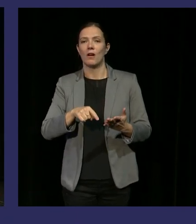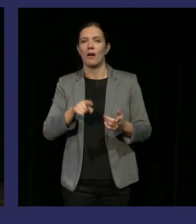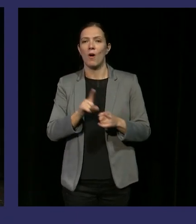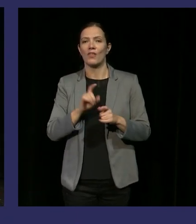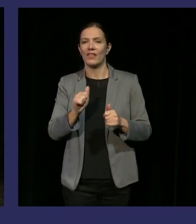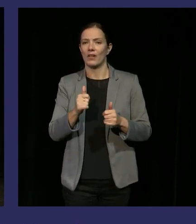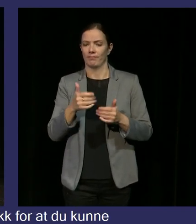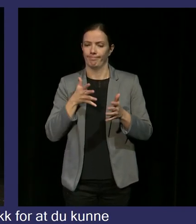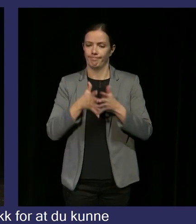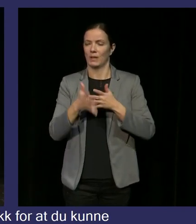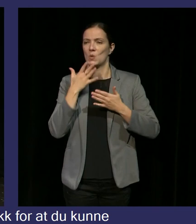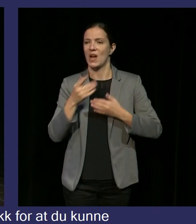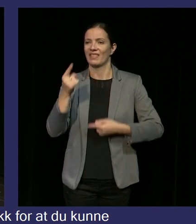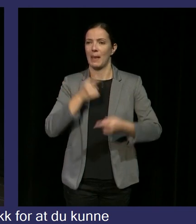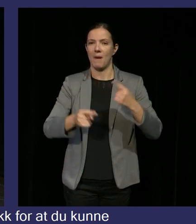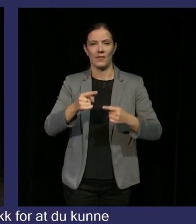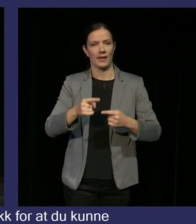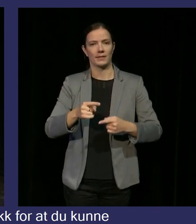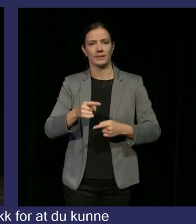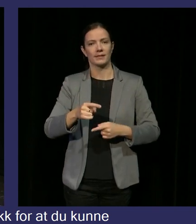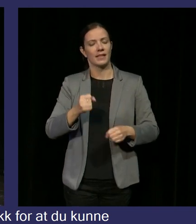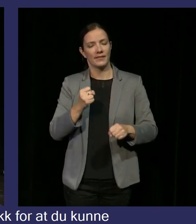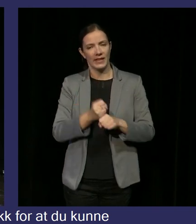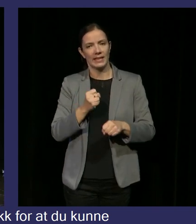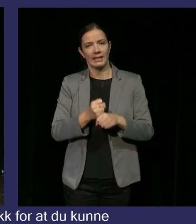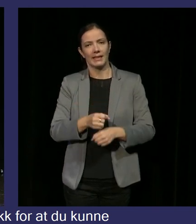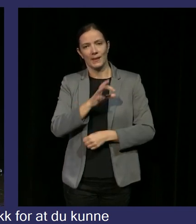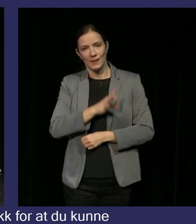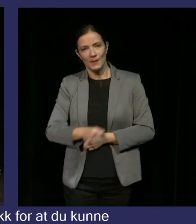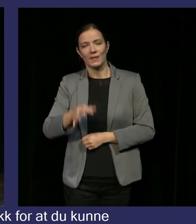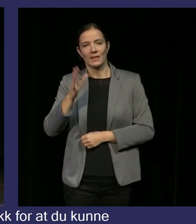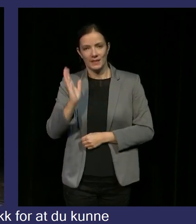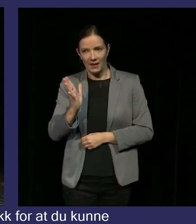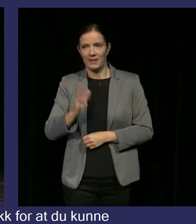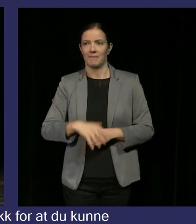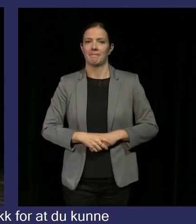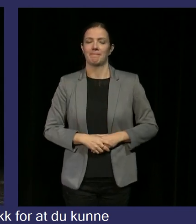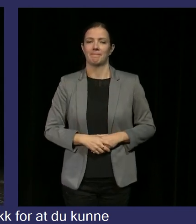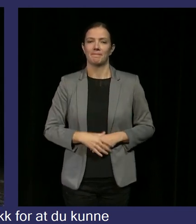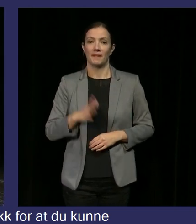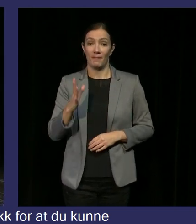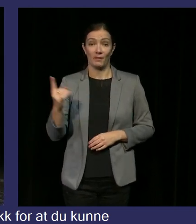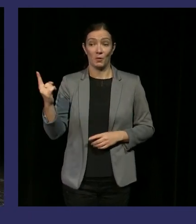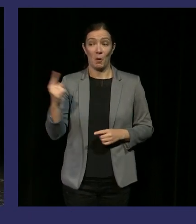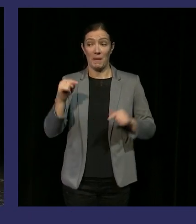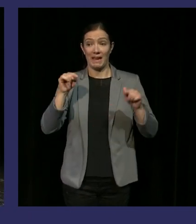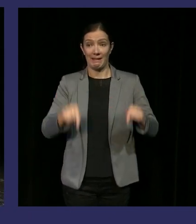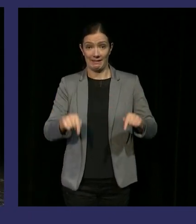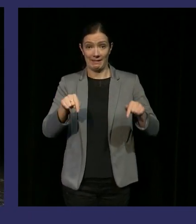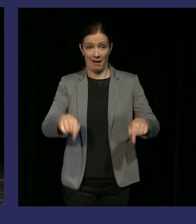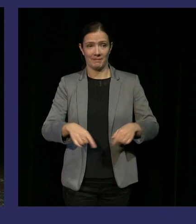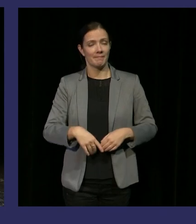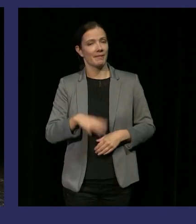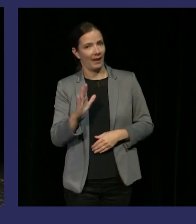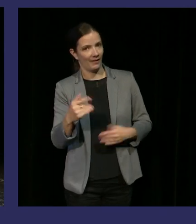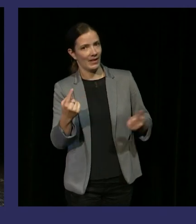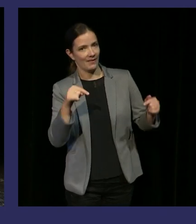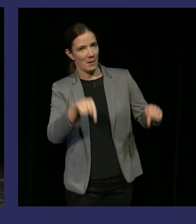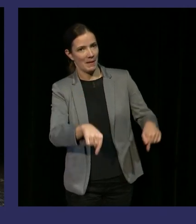lagt gode debatter for oss. Det setter vi umåtelig pris på. Så igjen, takk for at du kunne dele denne dagen med oss. Takk for at du fikk komme.